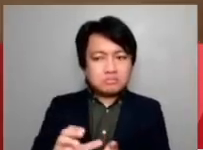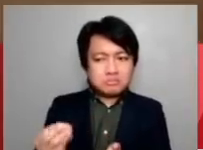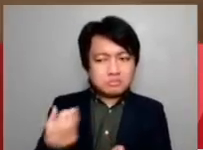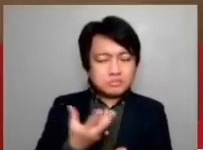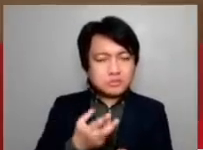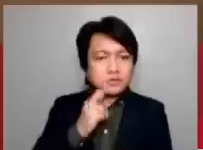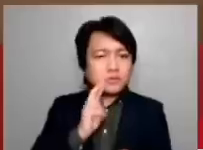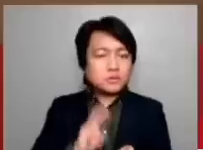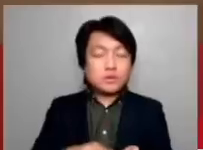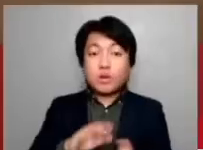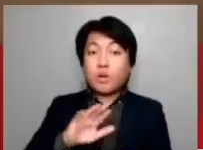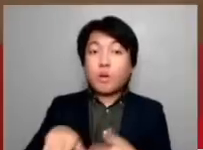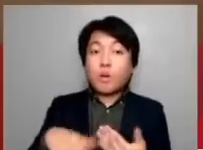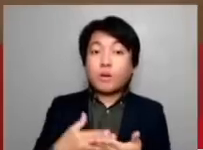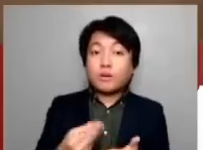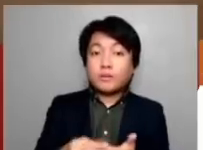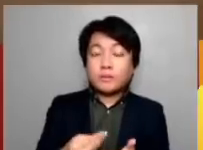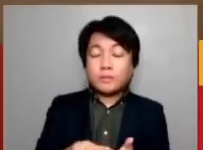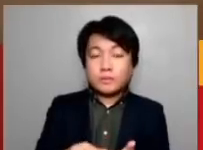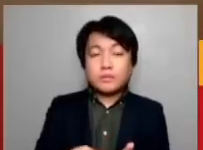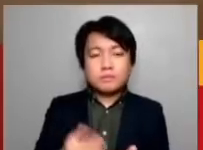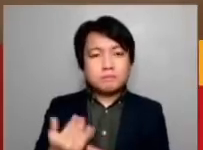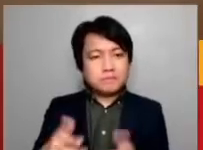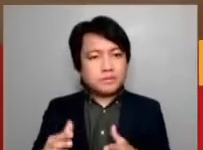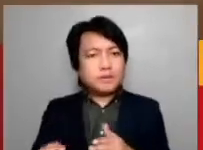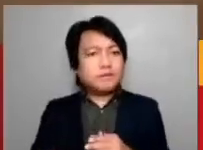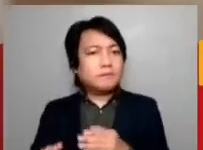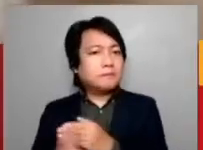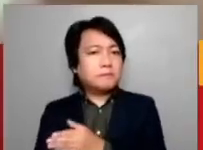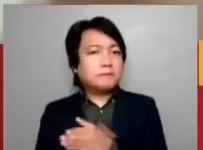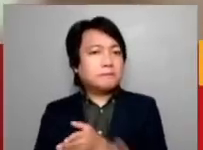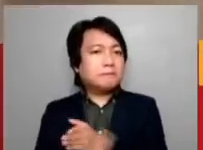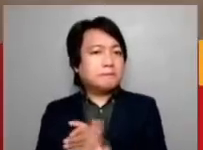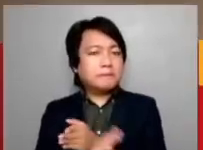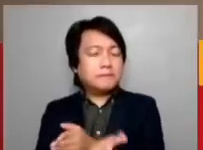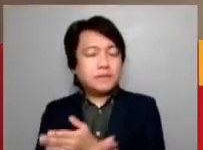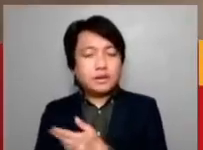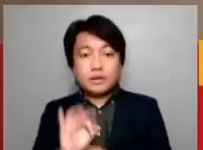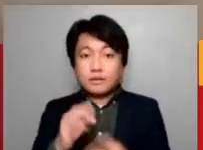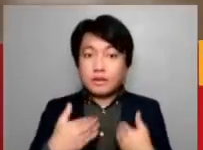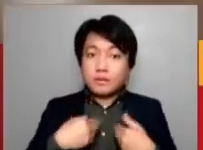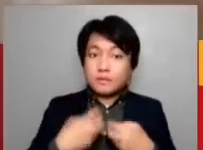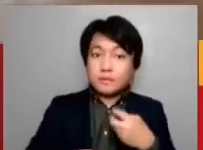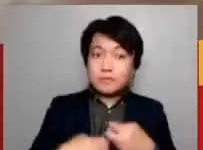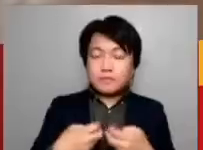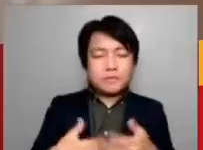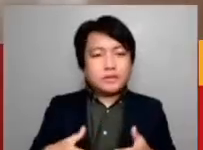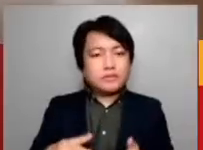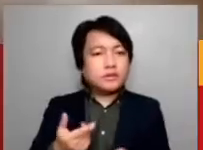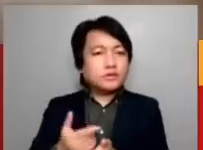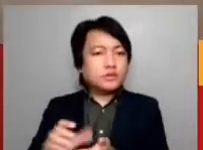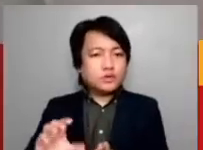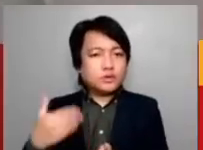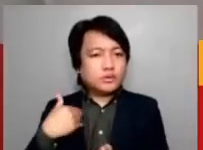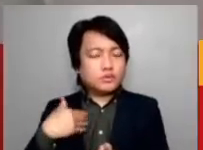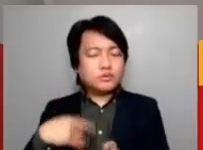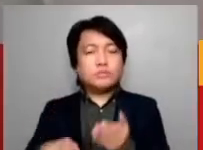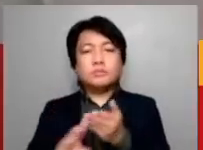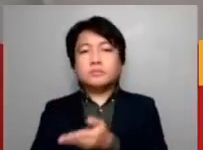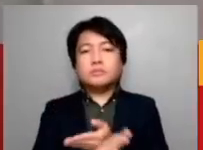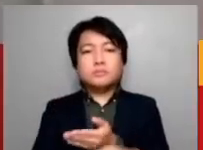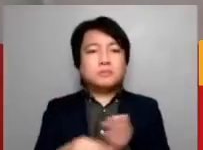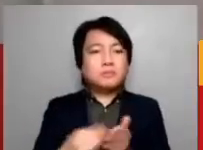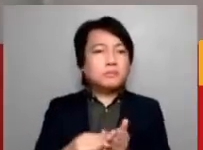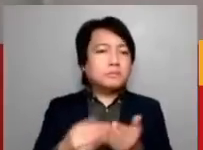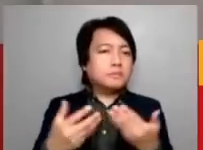ay kanilang naibalik at kung sakaling may problema, maaari naman daw i-report sa kanila. But and also, initial reports